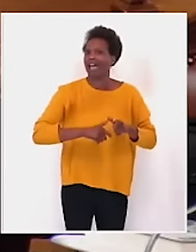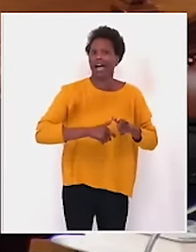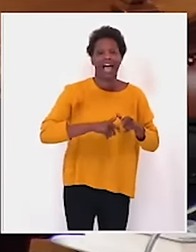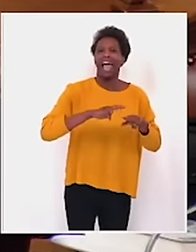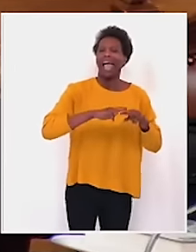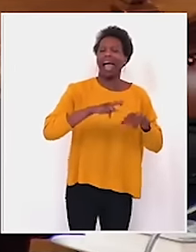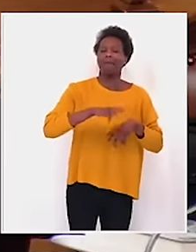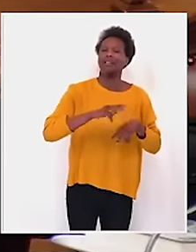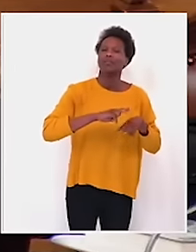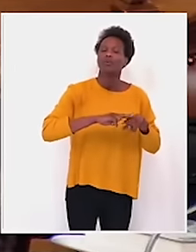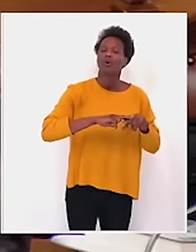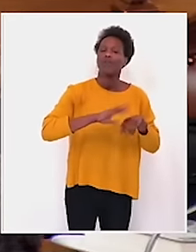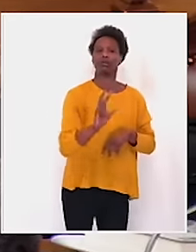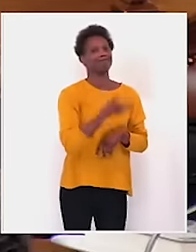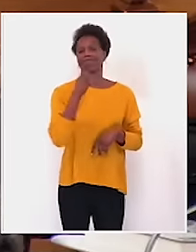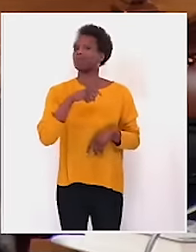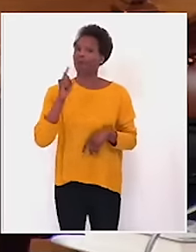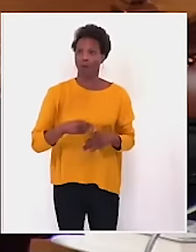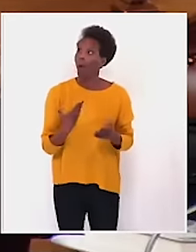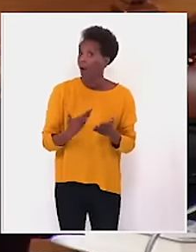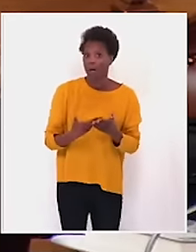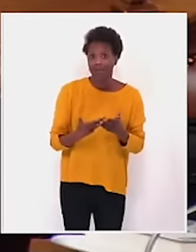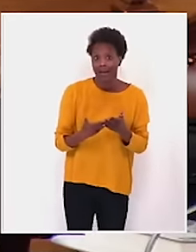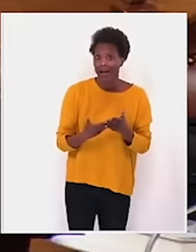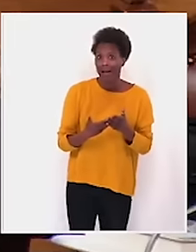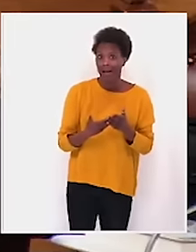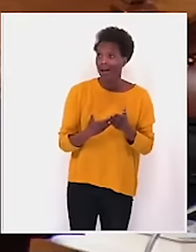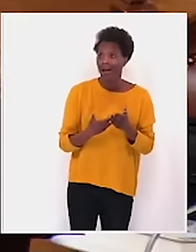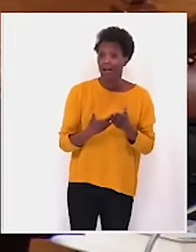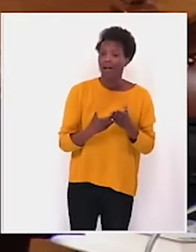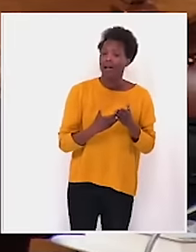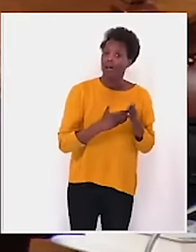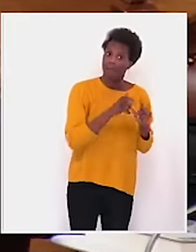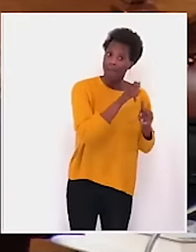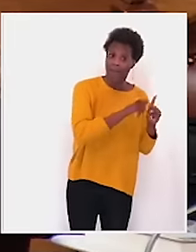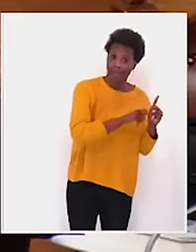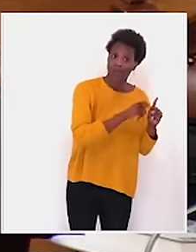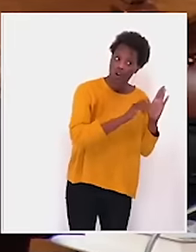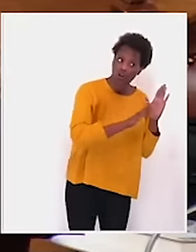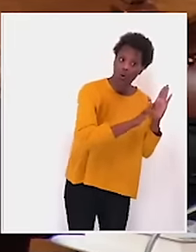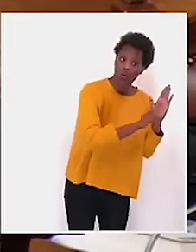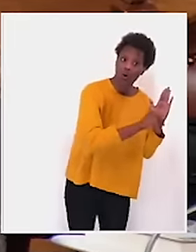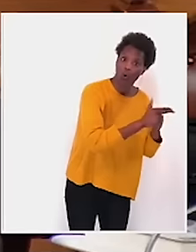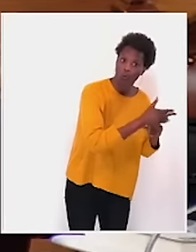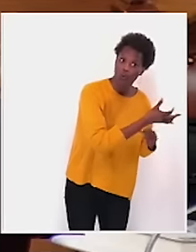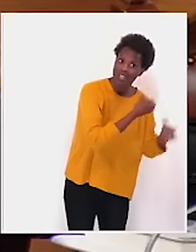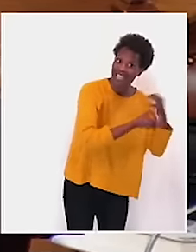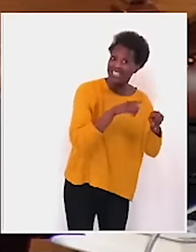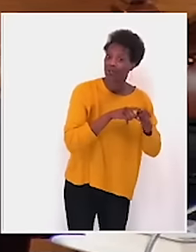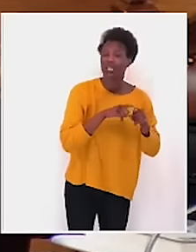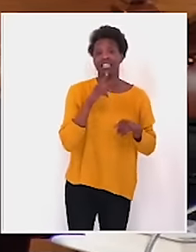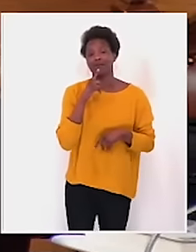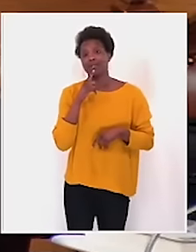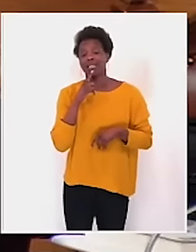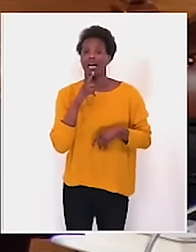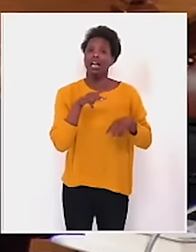vacants. Ça, c'est une chose, mais pas que des logements, parce que ça a été signalé aussi par les conventionnés, hein, les logements, les commerces, il y a pas mal. Mais donc, ce n'est pas juste l'histoire